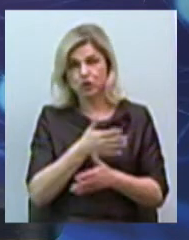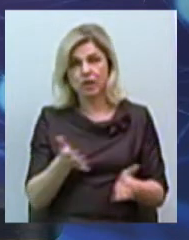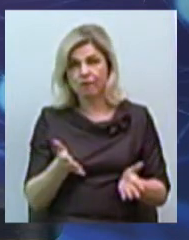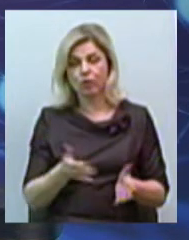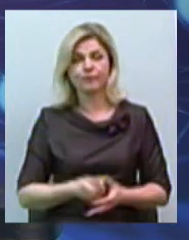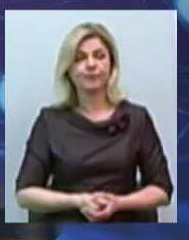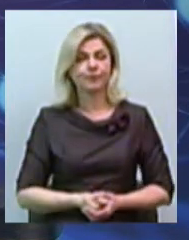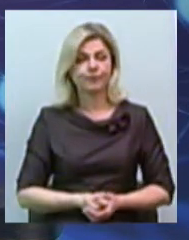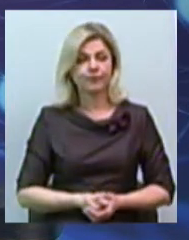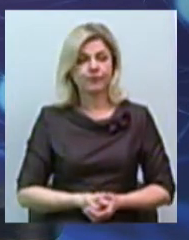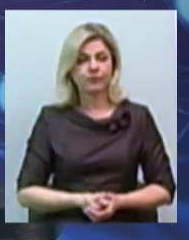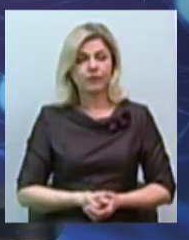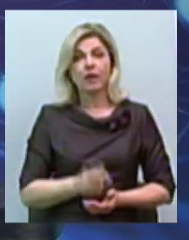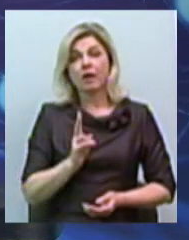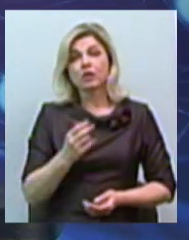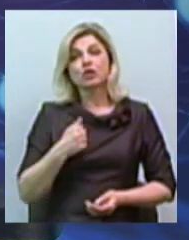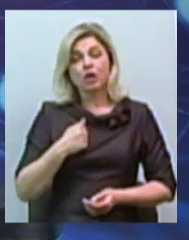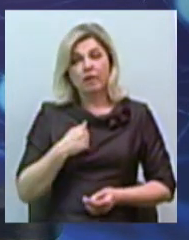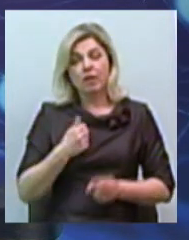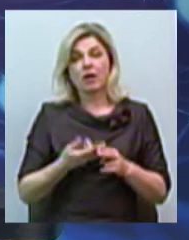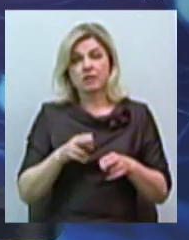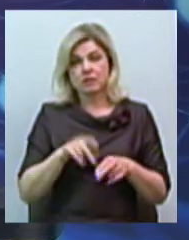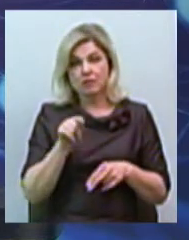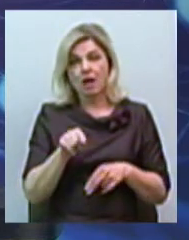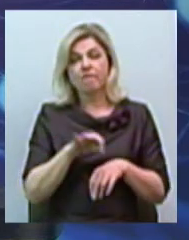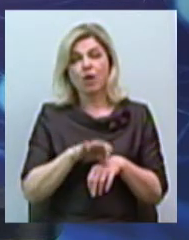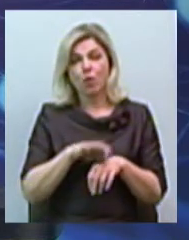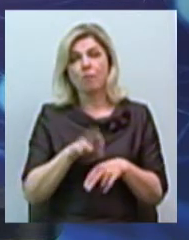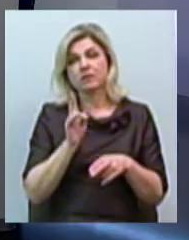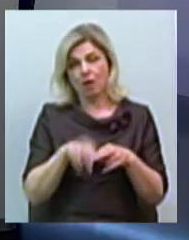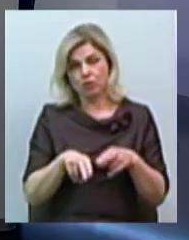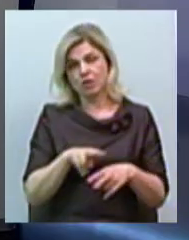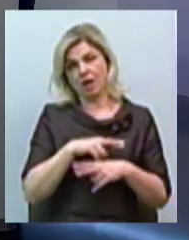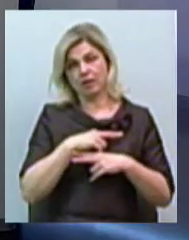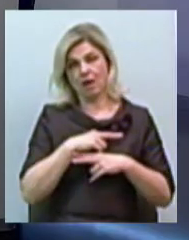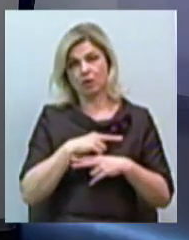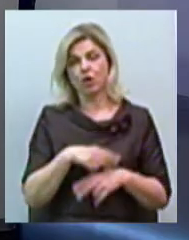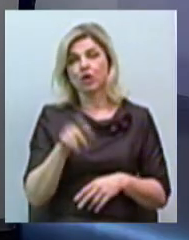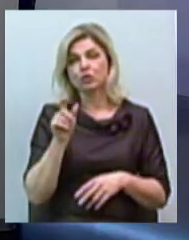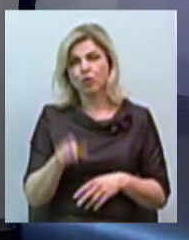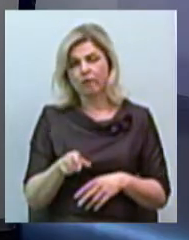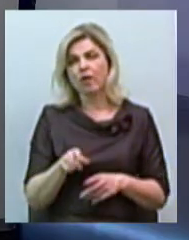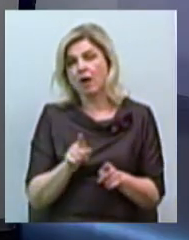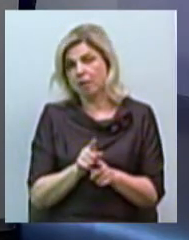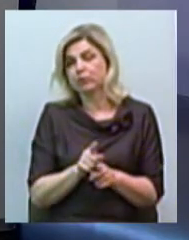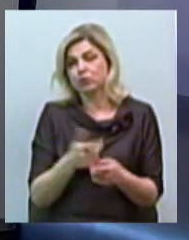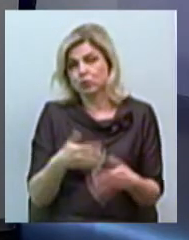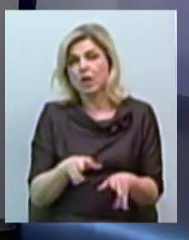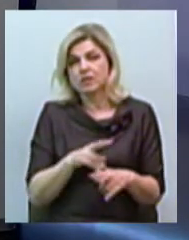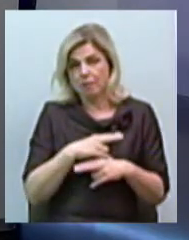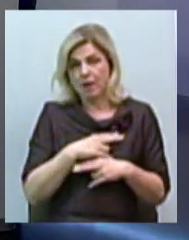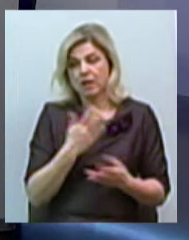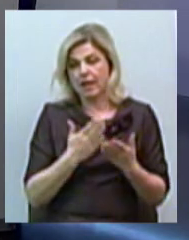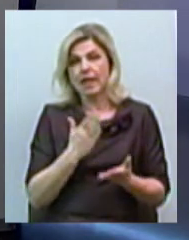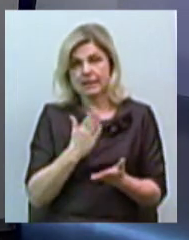на превеликий жаль, ця хвороба закінчується летально. Тобто людина приречена на смерть, якщо з'явились симптоми